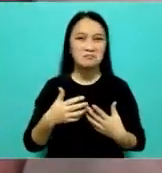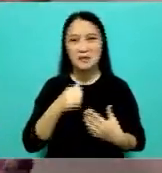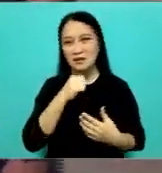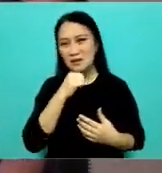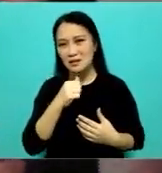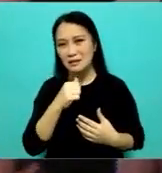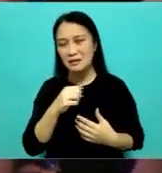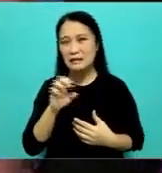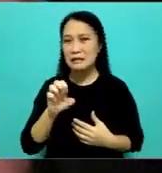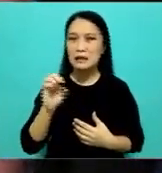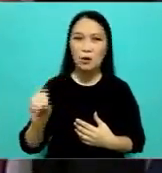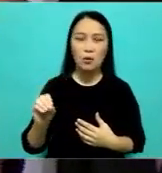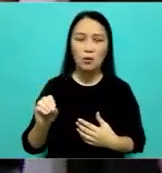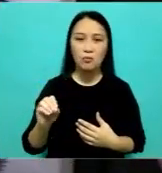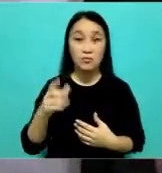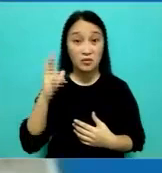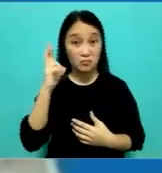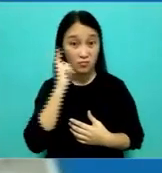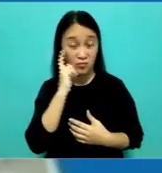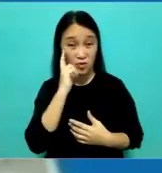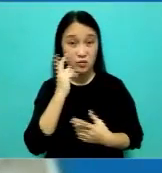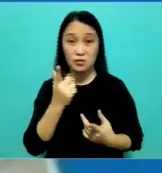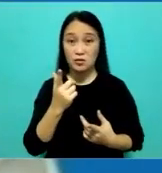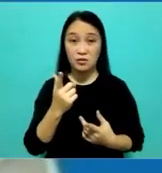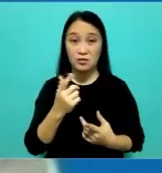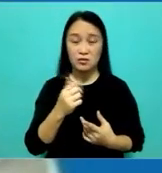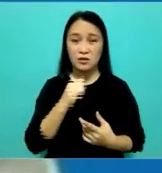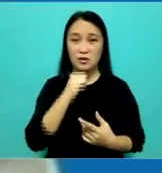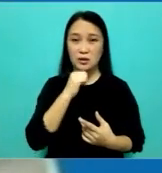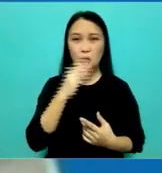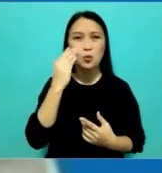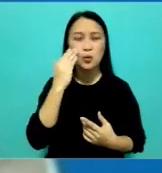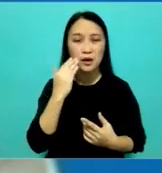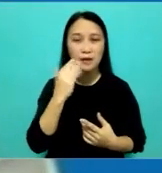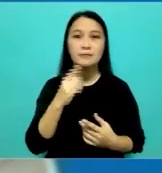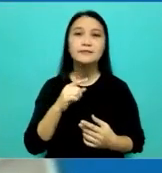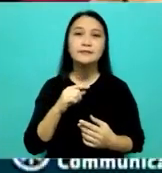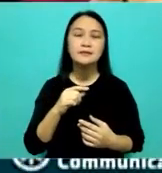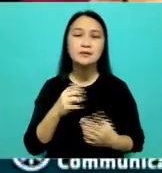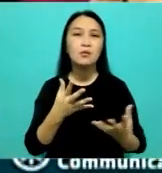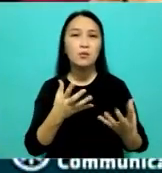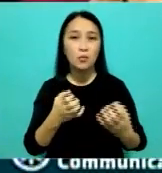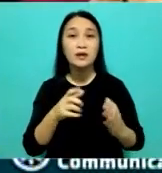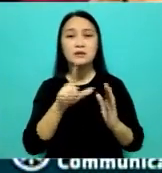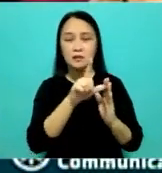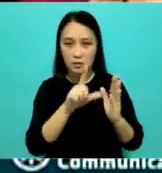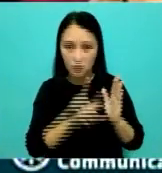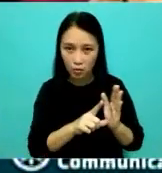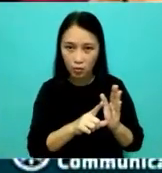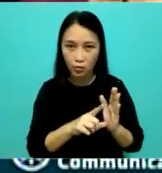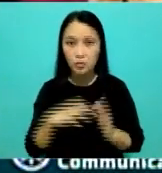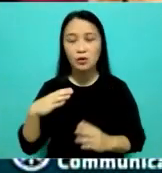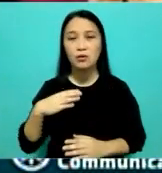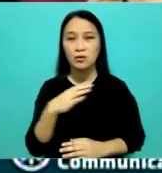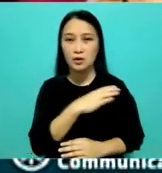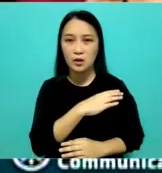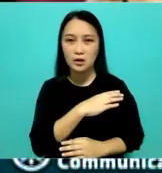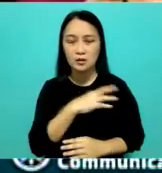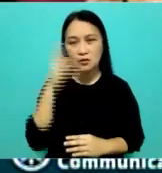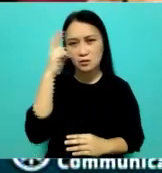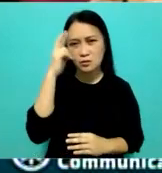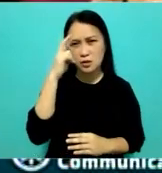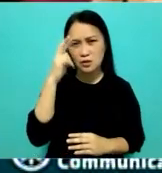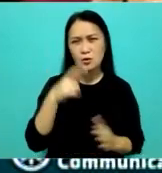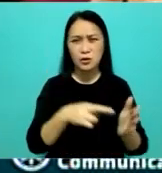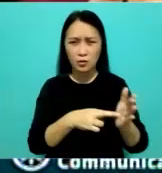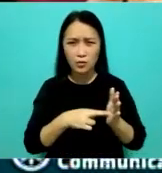ng Pangulo. Hindi lang po ito isang executive program. Ito po ay naisabatas ng Kongreso. Validong dahilan na i-require ang